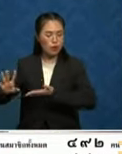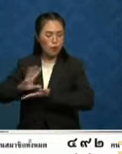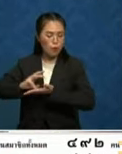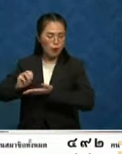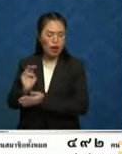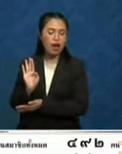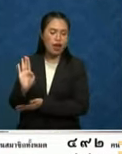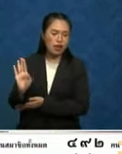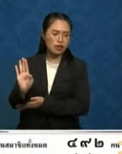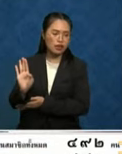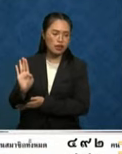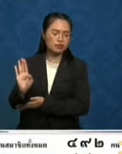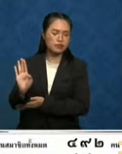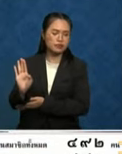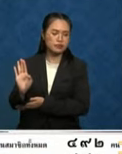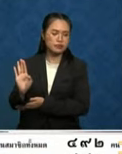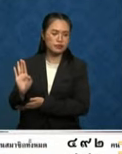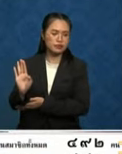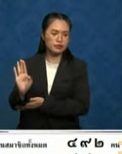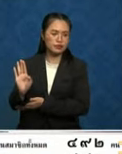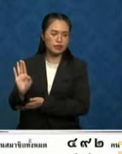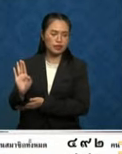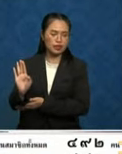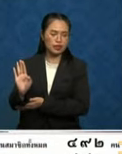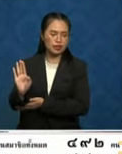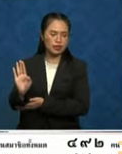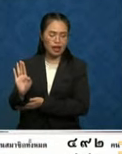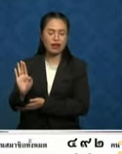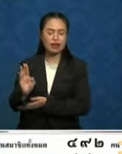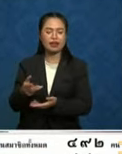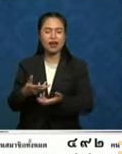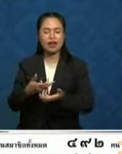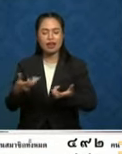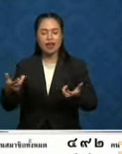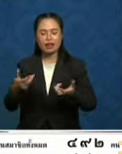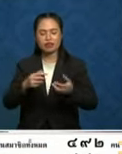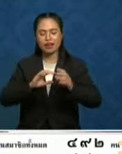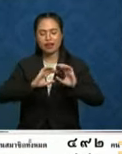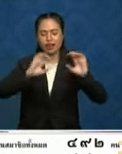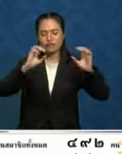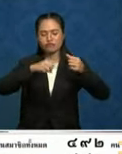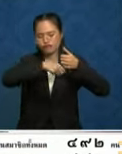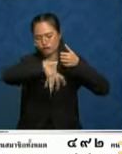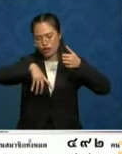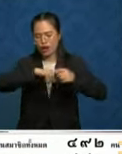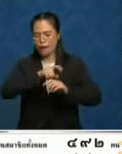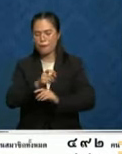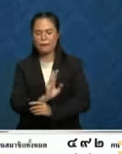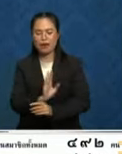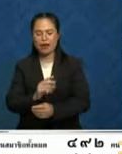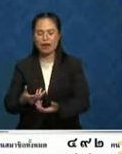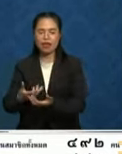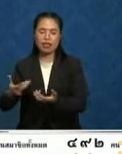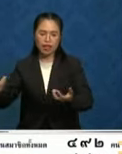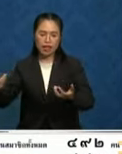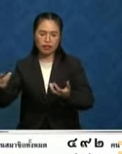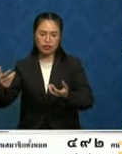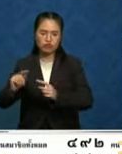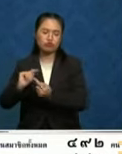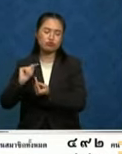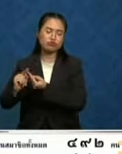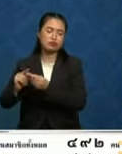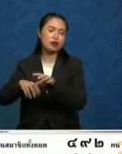เนี่ยผมเชื่อว่าการออกนอกระบบมีความเป็นอิสระและความคล่องตัวมากกว่าแน่นอนแต่ในเรื่องของธรรมาภิบาล